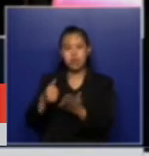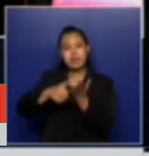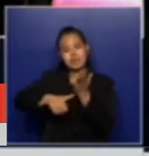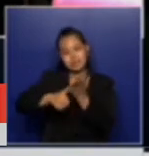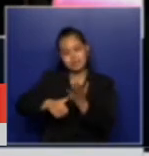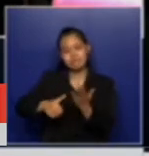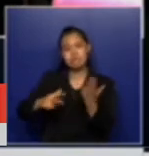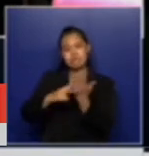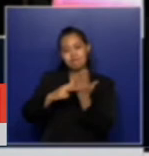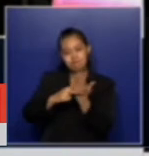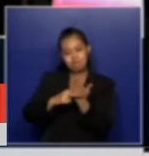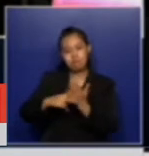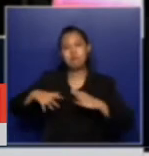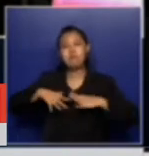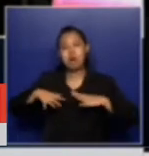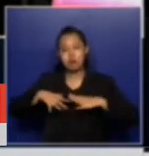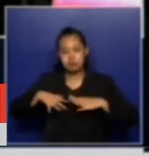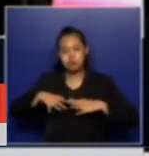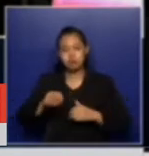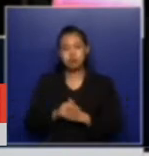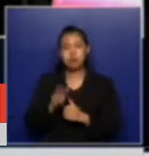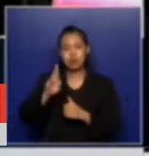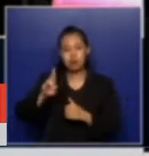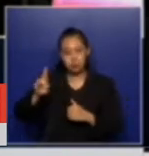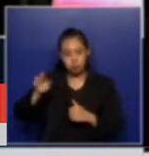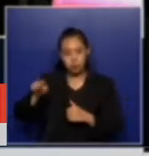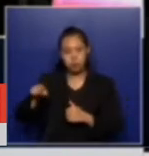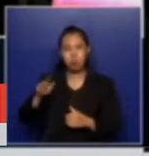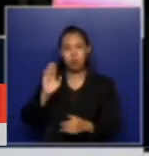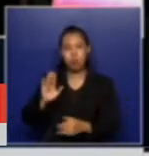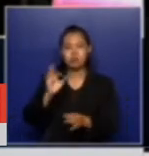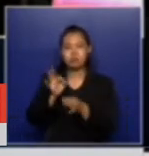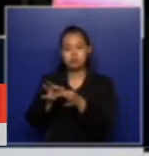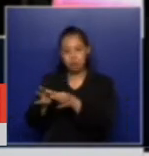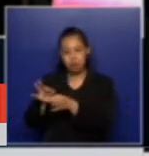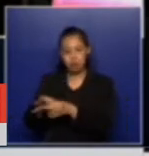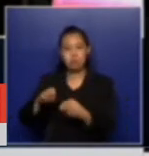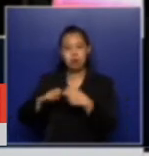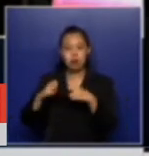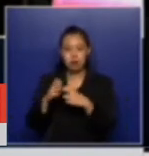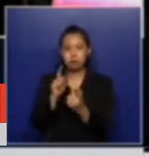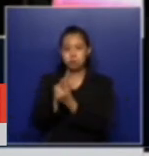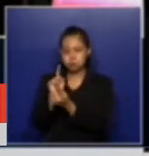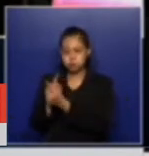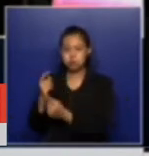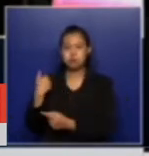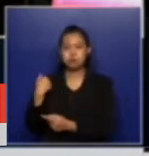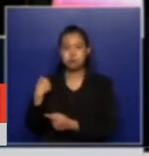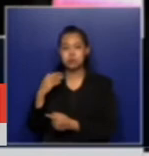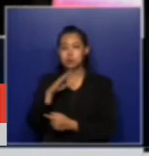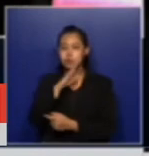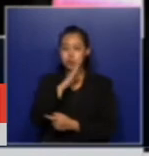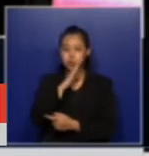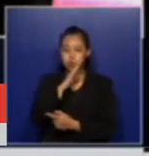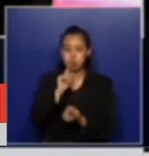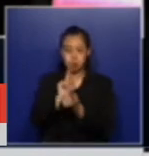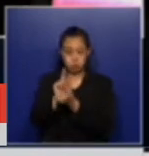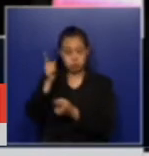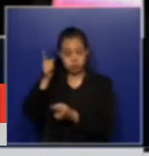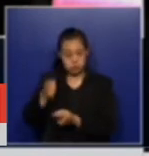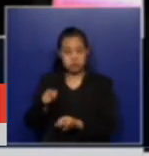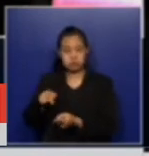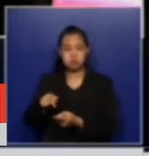เห็นเสถียรภาพของระบบธนาคารเนี่ยมีปัญหาเกิดขึ้นนะฮะถ้ามันเกิดขึ้นมันก็จะเป็นเรื่อง